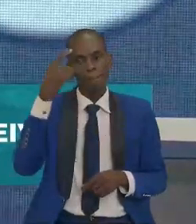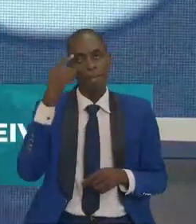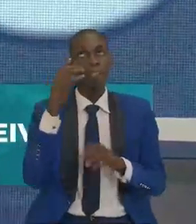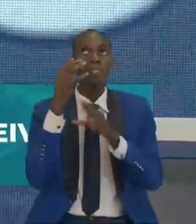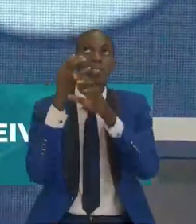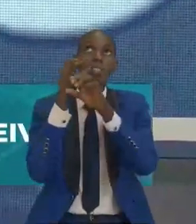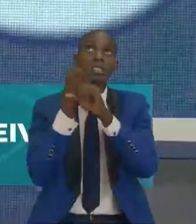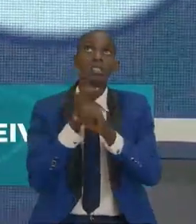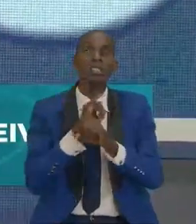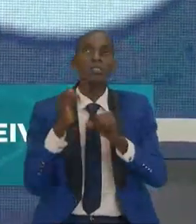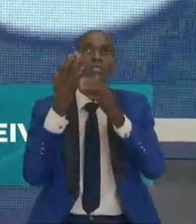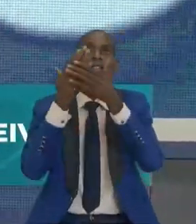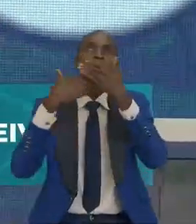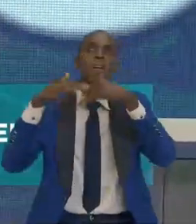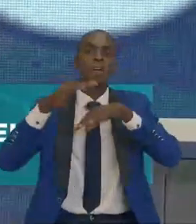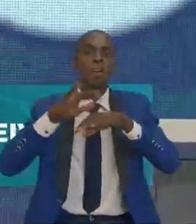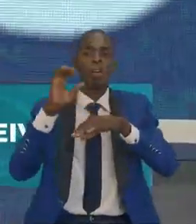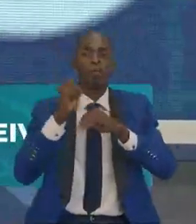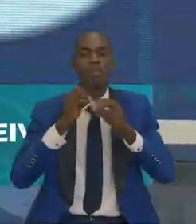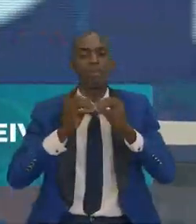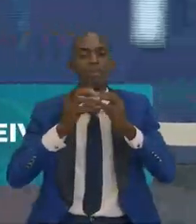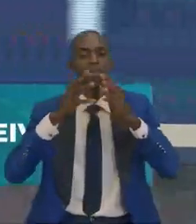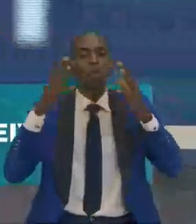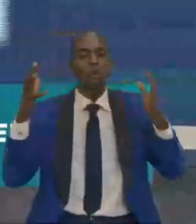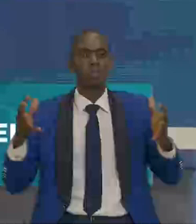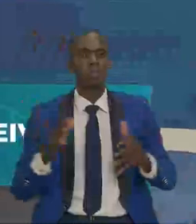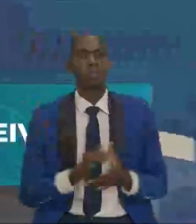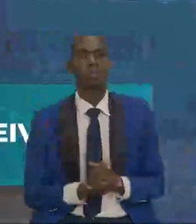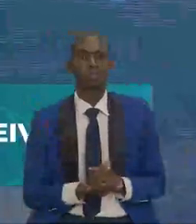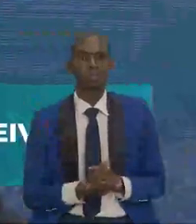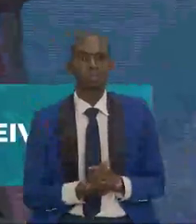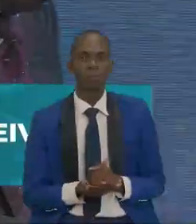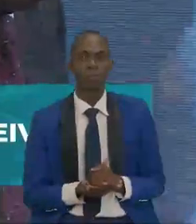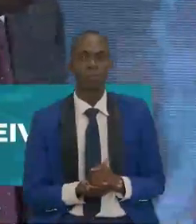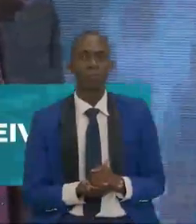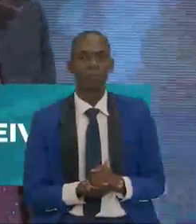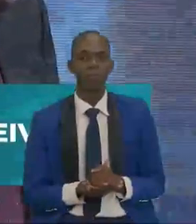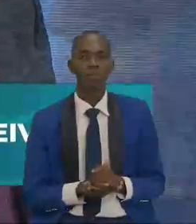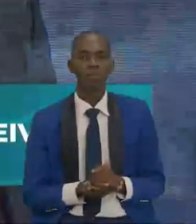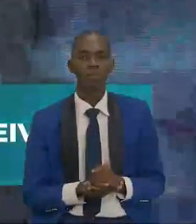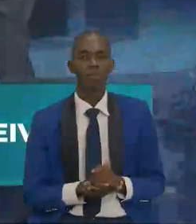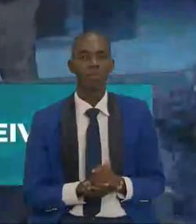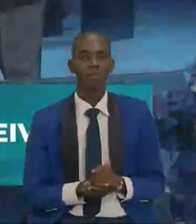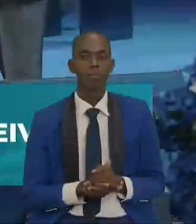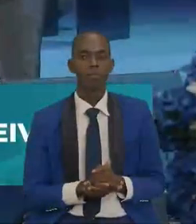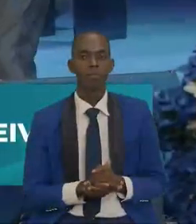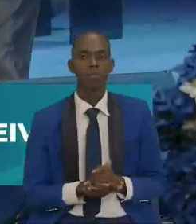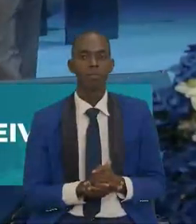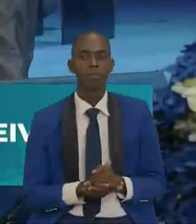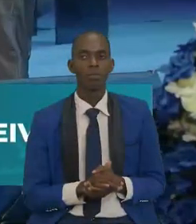Les cœurs et les esprits convertis qui reçoivent l'abondance du ciel.